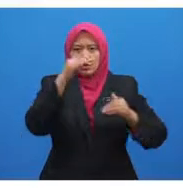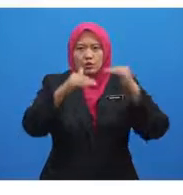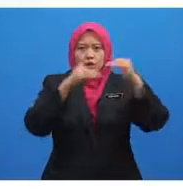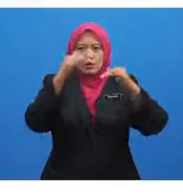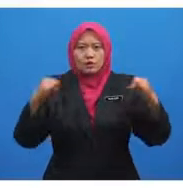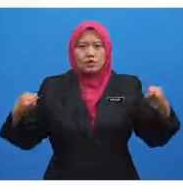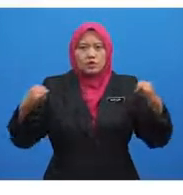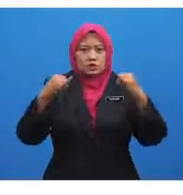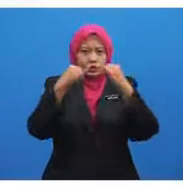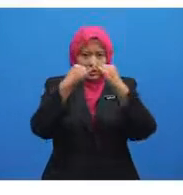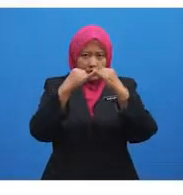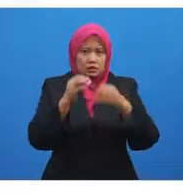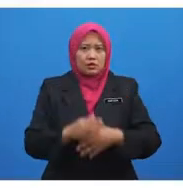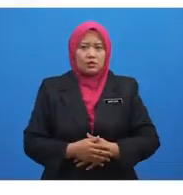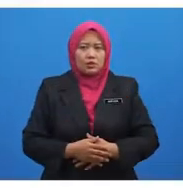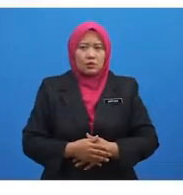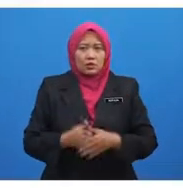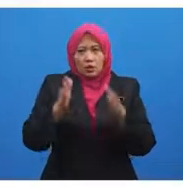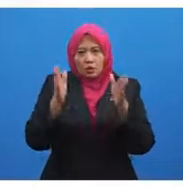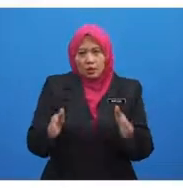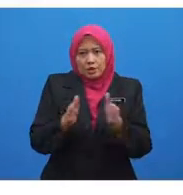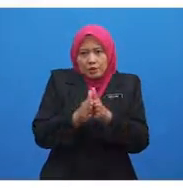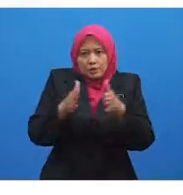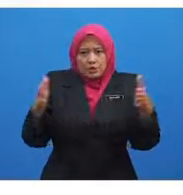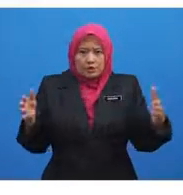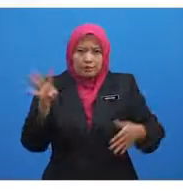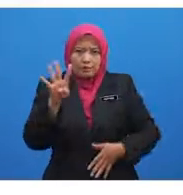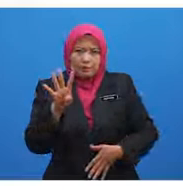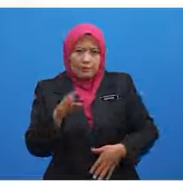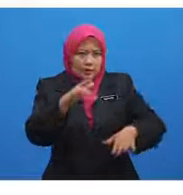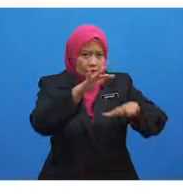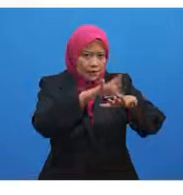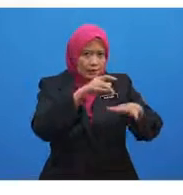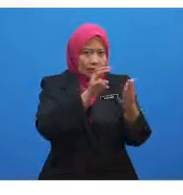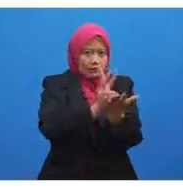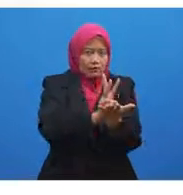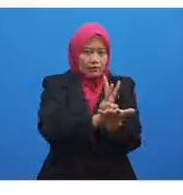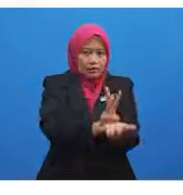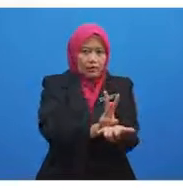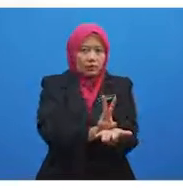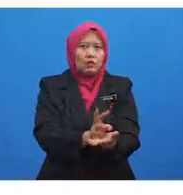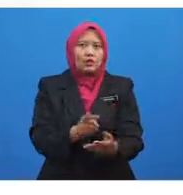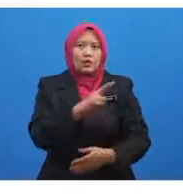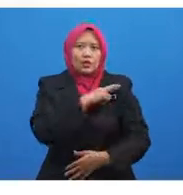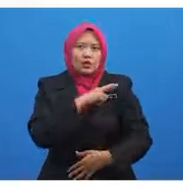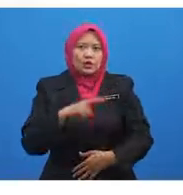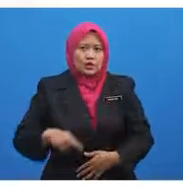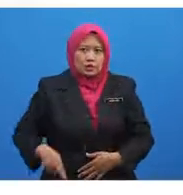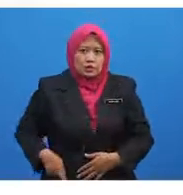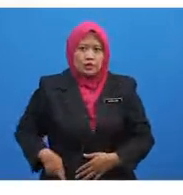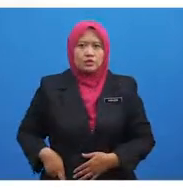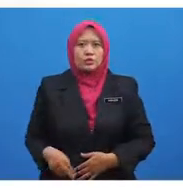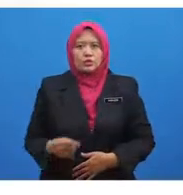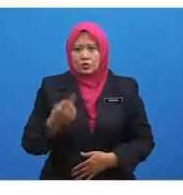lalu memanggil pawang raja dan beliau mengerahkan 44 tukang yang pandai bekerja